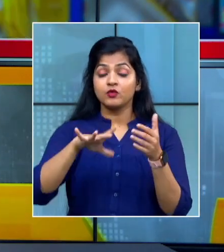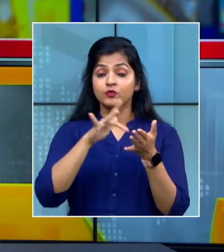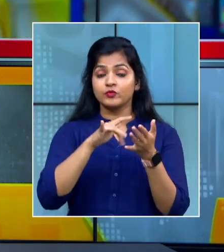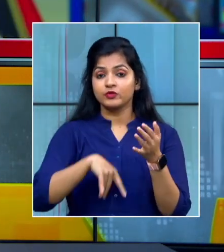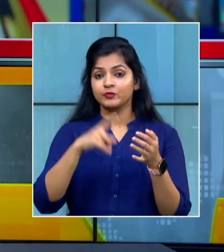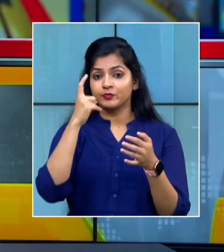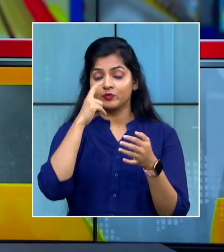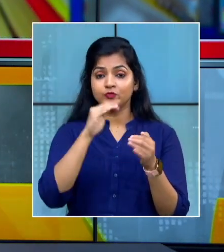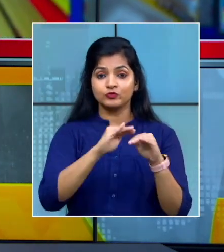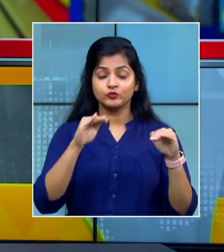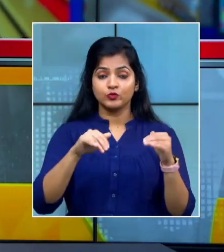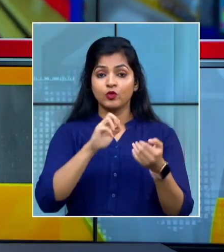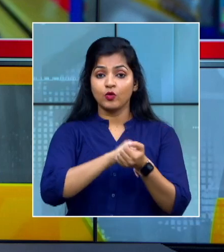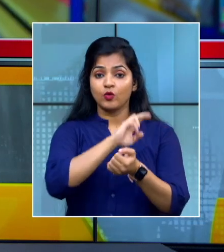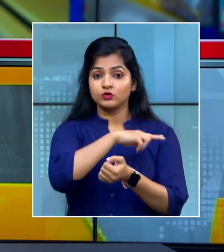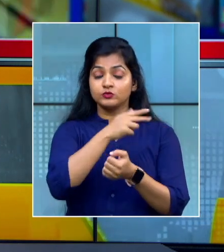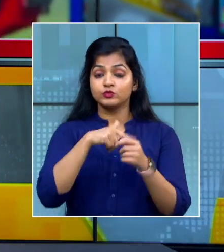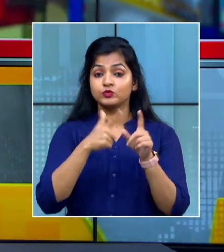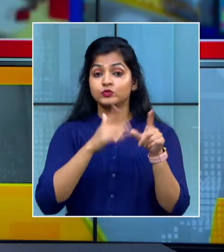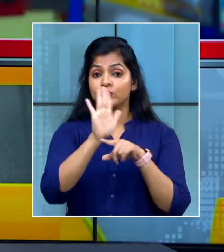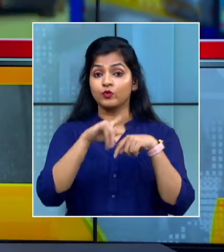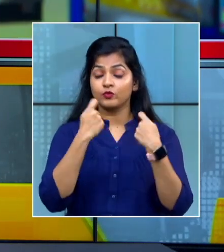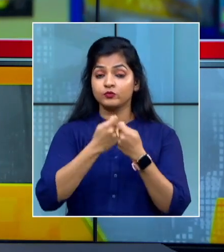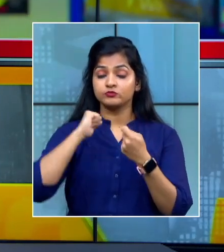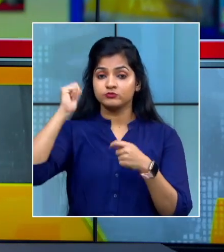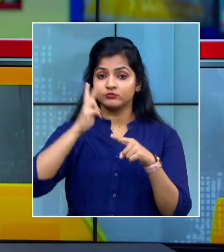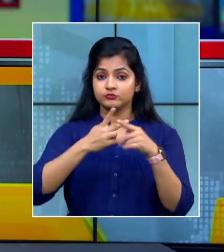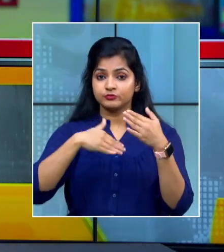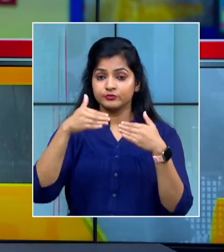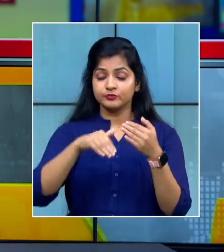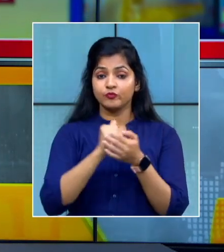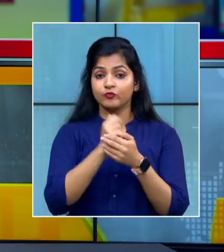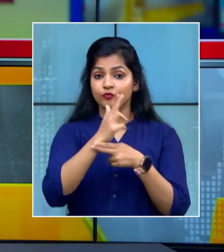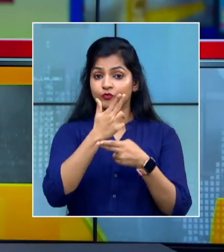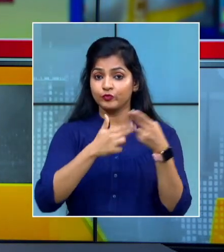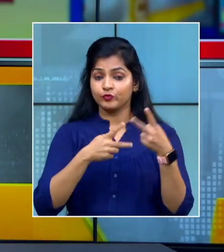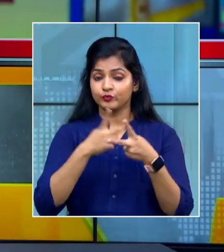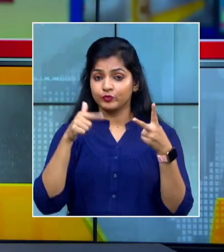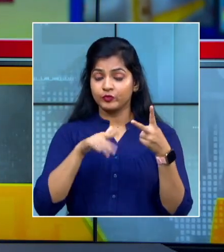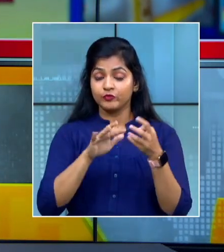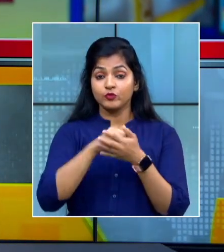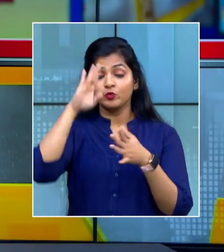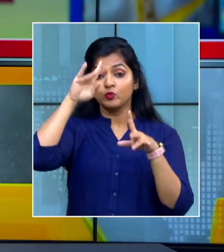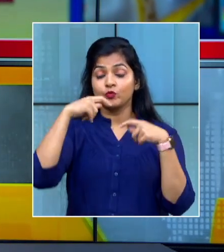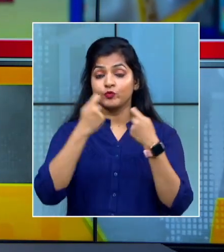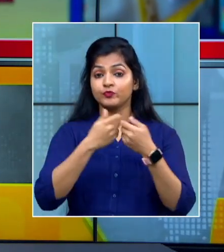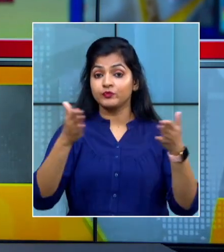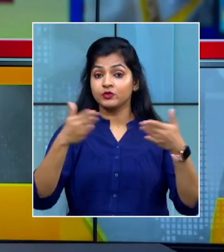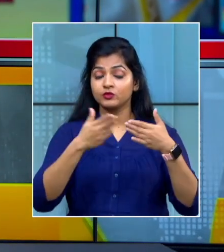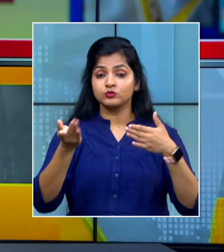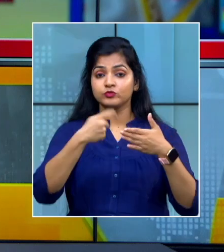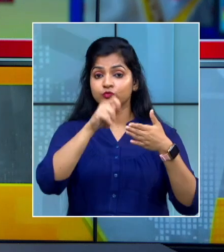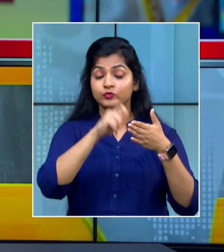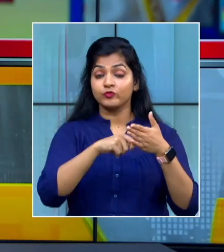ശിശു ആശുപത്രിക്ക് മുമ്പിൽ യൂത്ത് കോൺഗ്രസിന്റെ പ്രതിഷേധം നടക്കുകയാണ്. അതിന്റെ ദൃശ്യങ്ങൾ ഇപ്പോൾ പുറത്തു വരുന്നുണ്ട്. പോലീസ് ഗേറ്റ് അടച്ച്